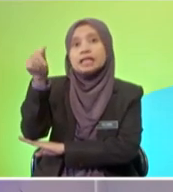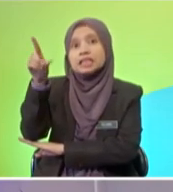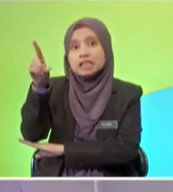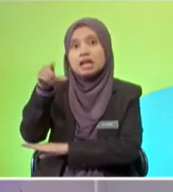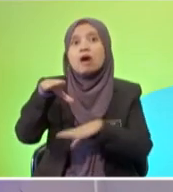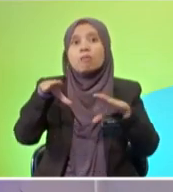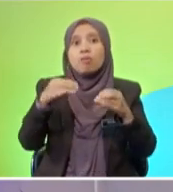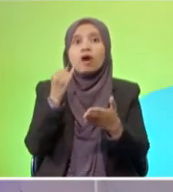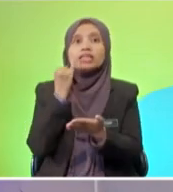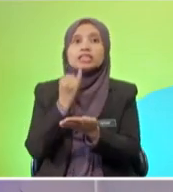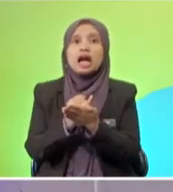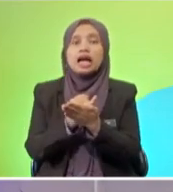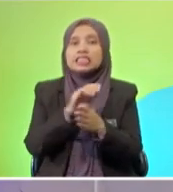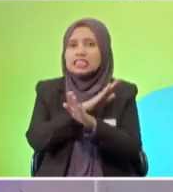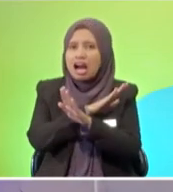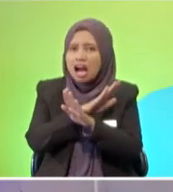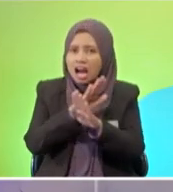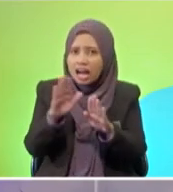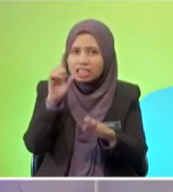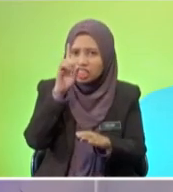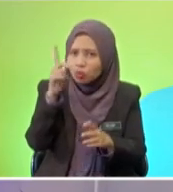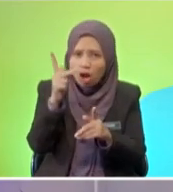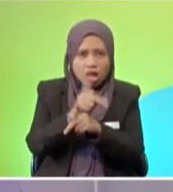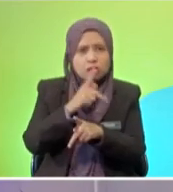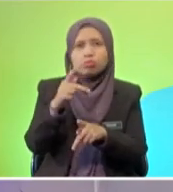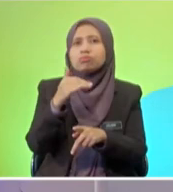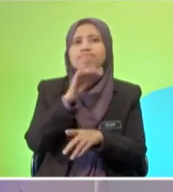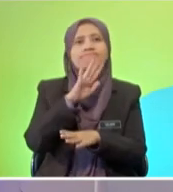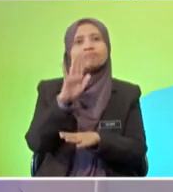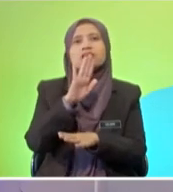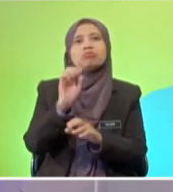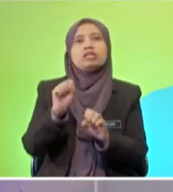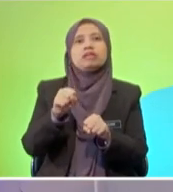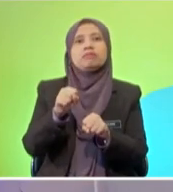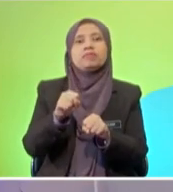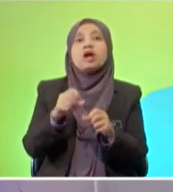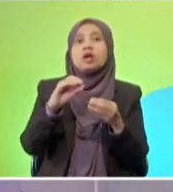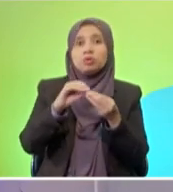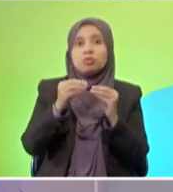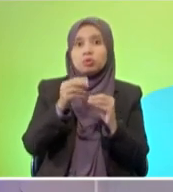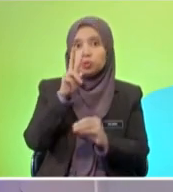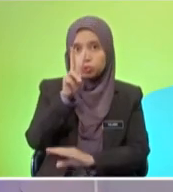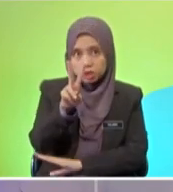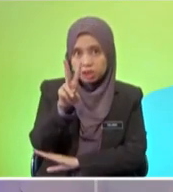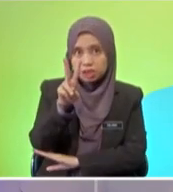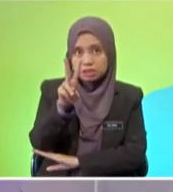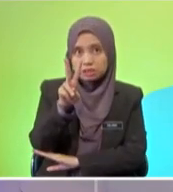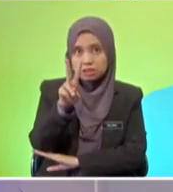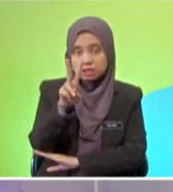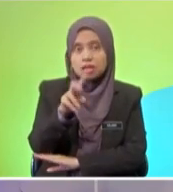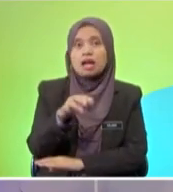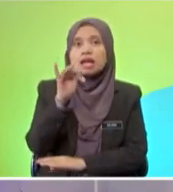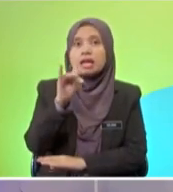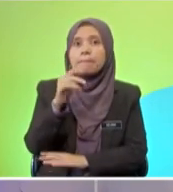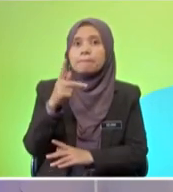Janganlah buat kita sekali buat jahat jadi kita Letakkan dulu masuk pantaunya yang kedua ini adalah yang paling penting